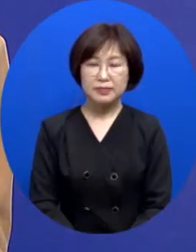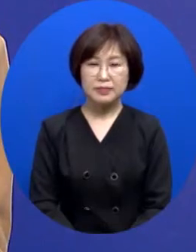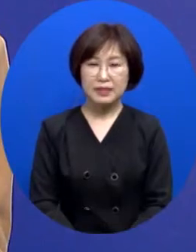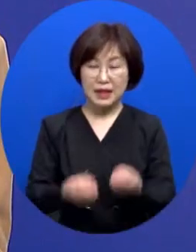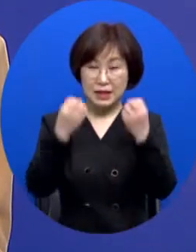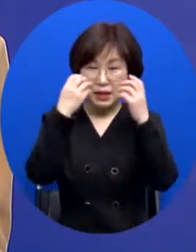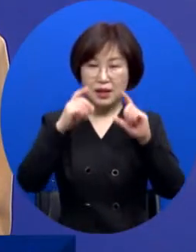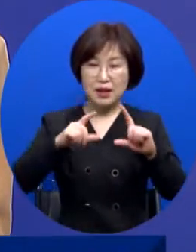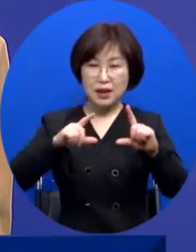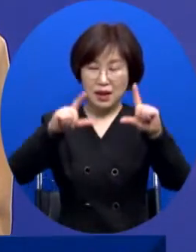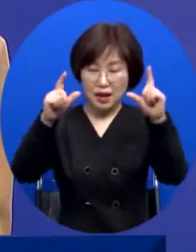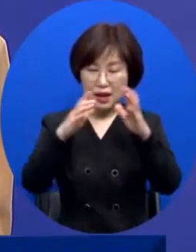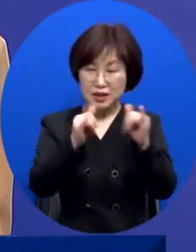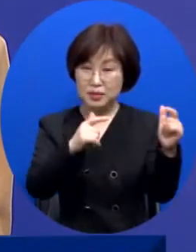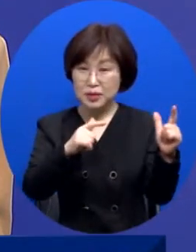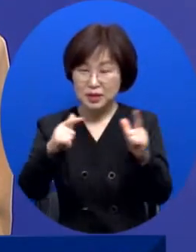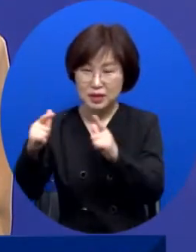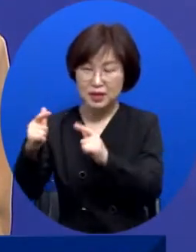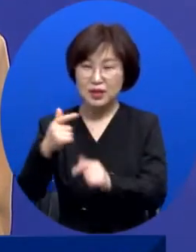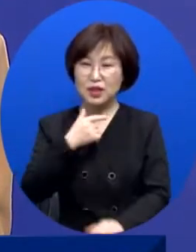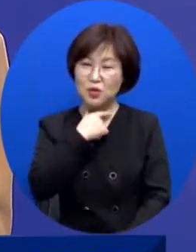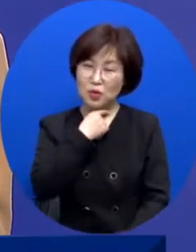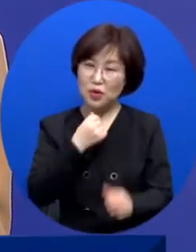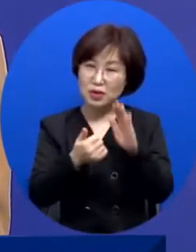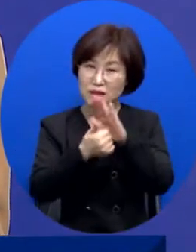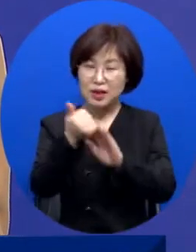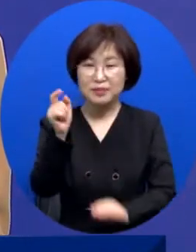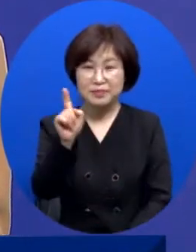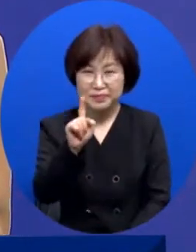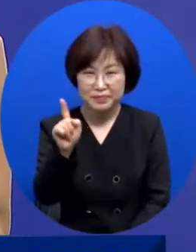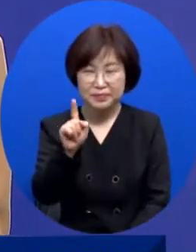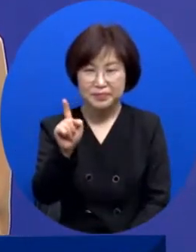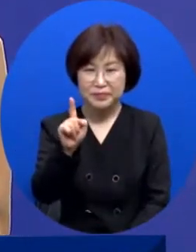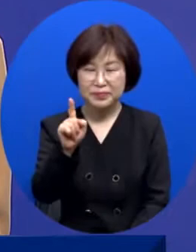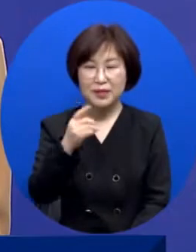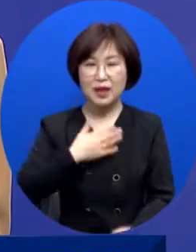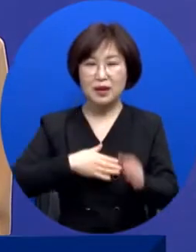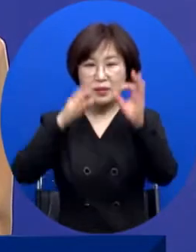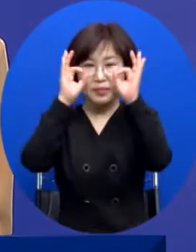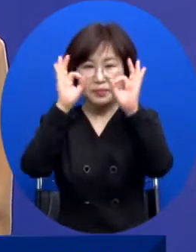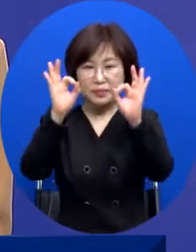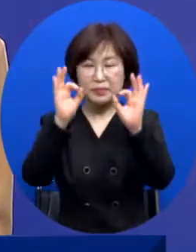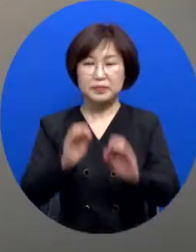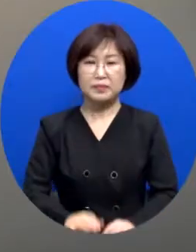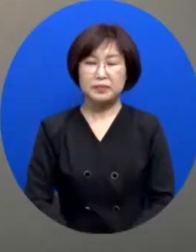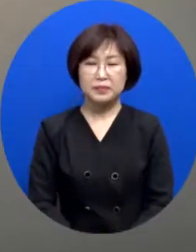새해를 맞은 시민들은 어떤 소망을 가지고 있을까요? 박세현 기자가 들어봤습니다.